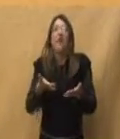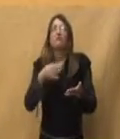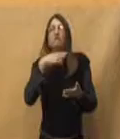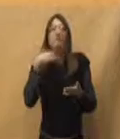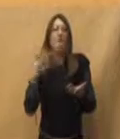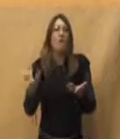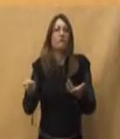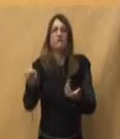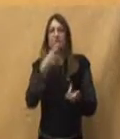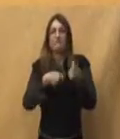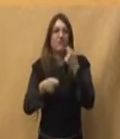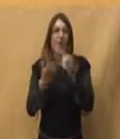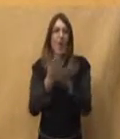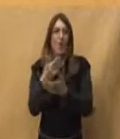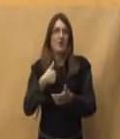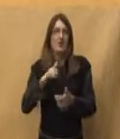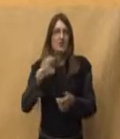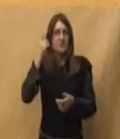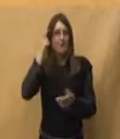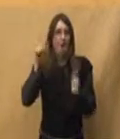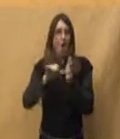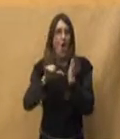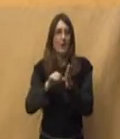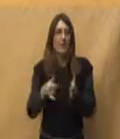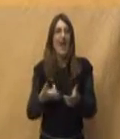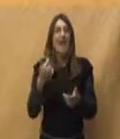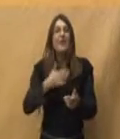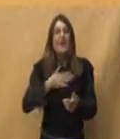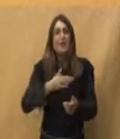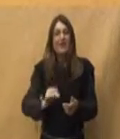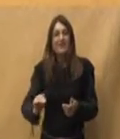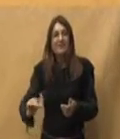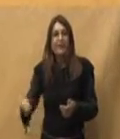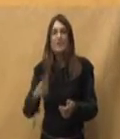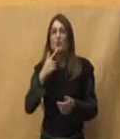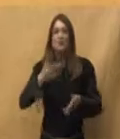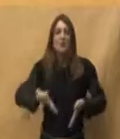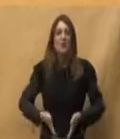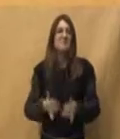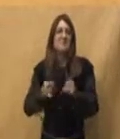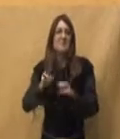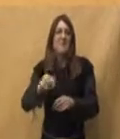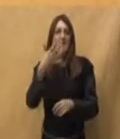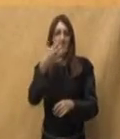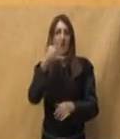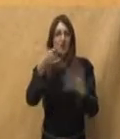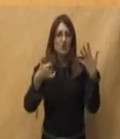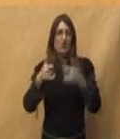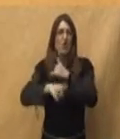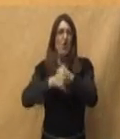sa hranom, ukoliko smo normalni, ali recimo današnja naša djeca ili djeca rođena pred 5-6 godina jedu